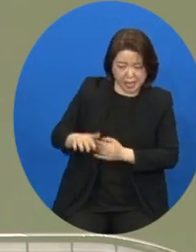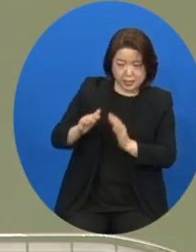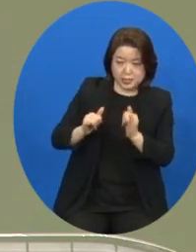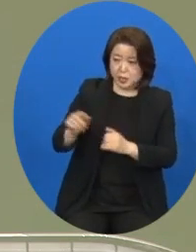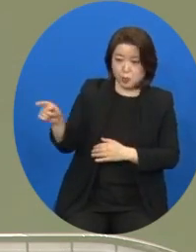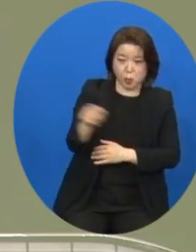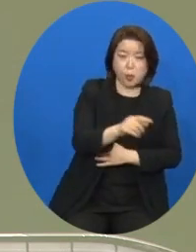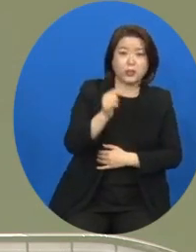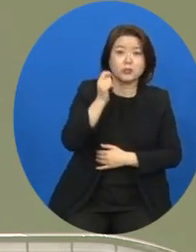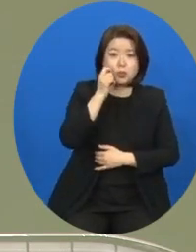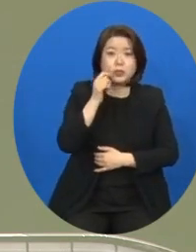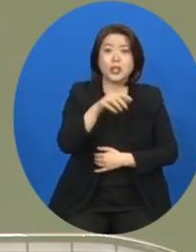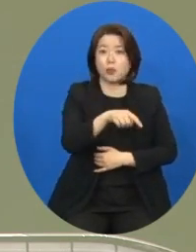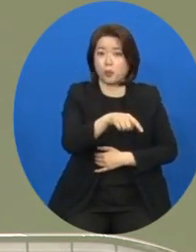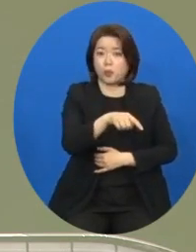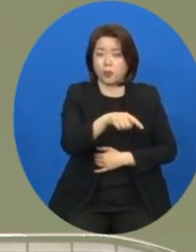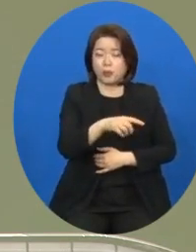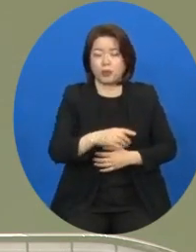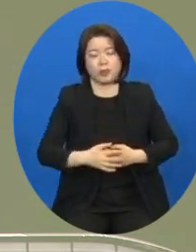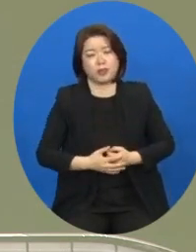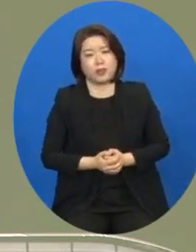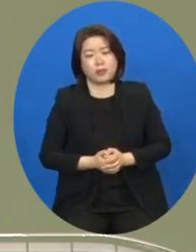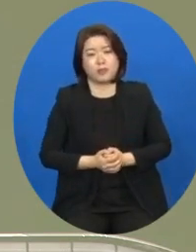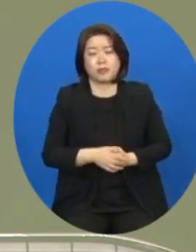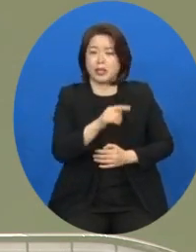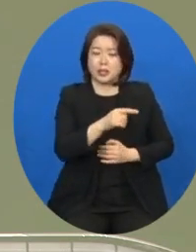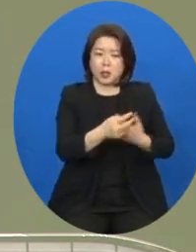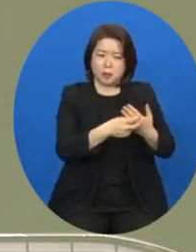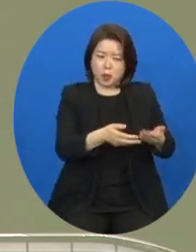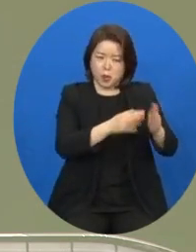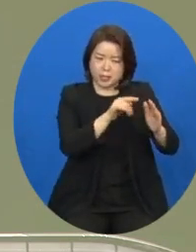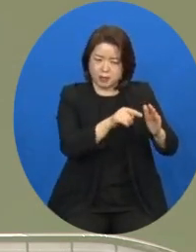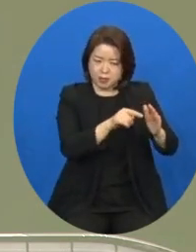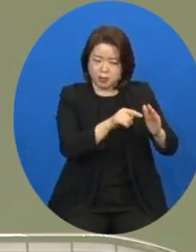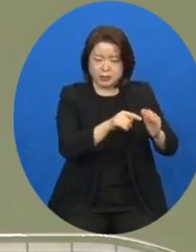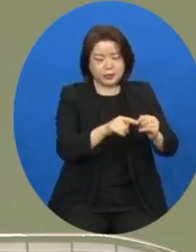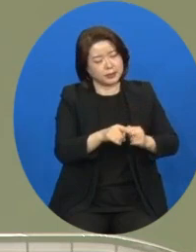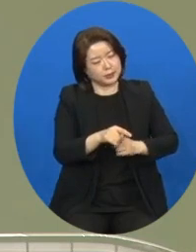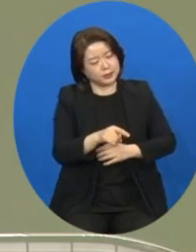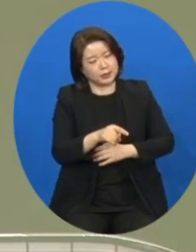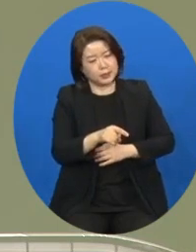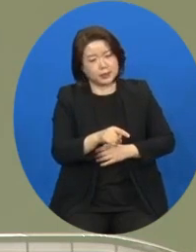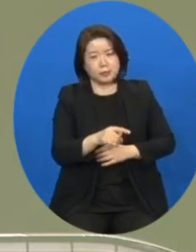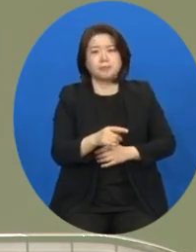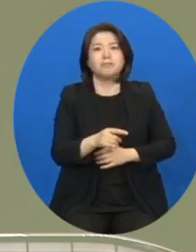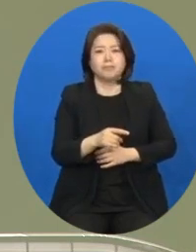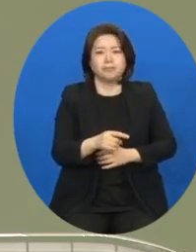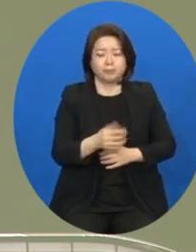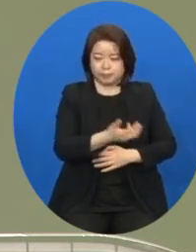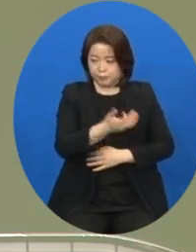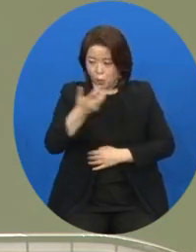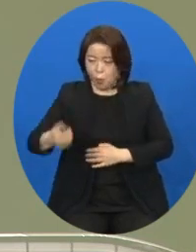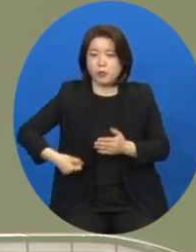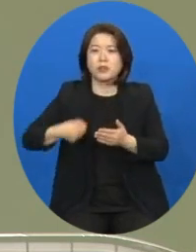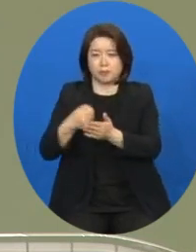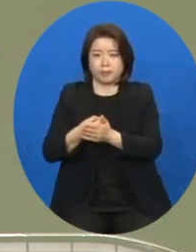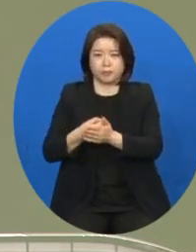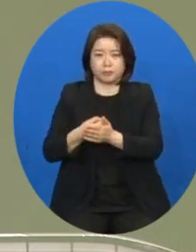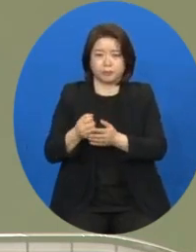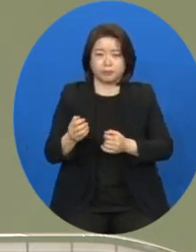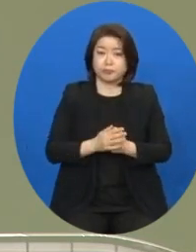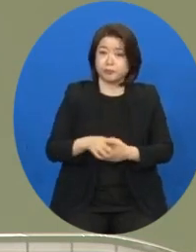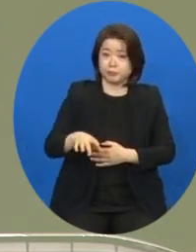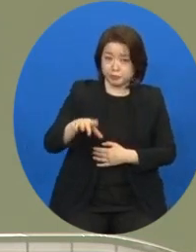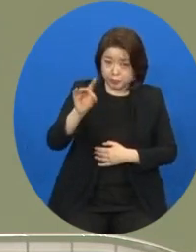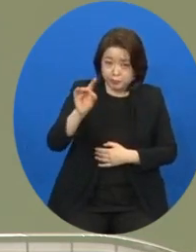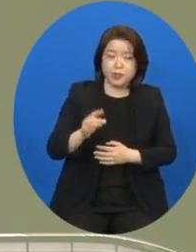올 수도 없는 지역이에요. 그래서 이분이 병원을 옮기기로 작정을 합니다.